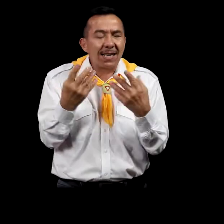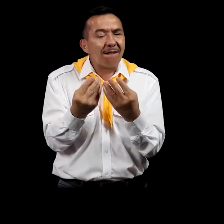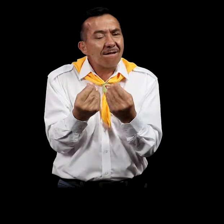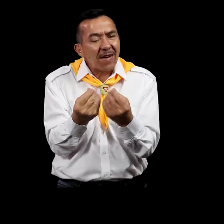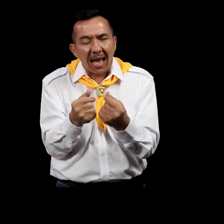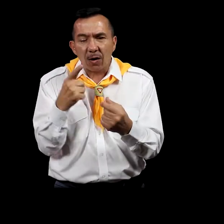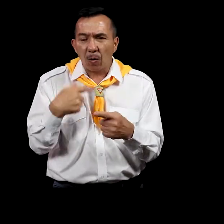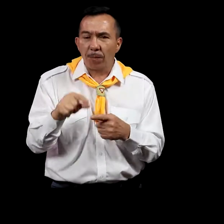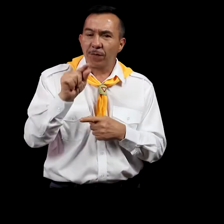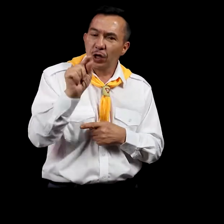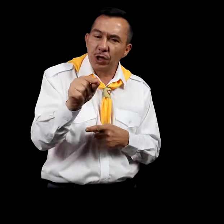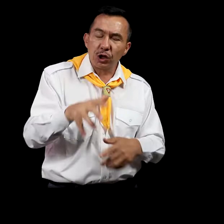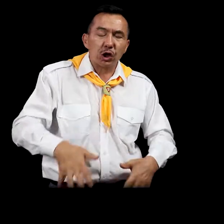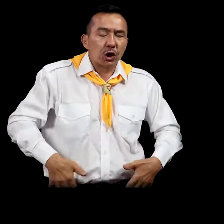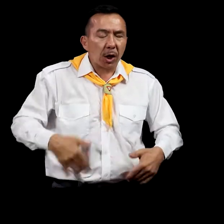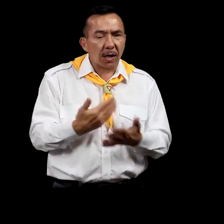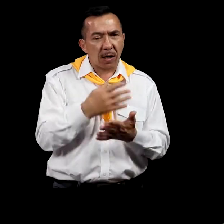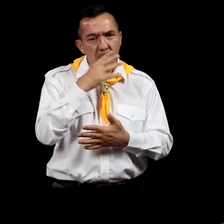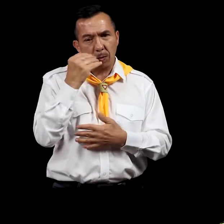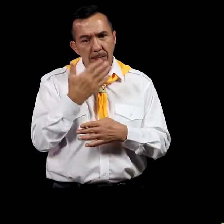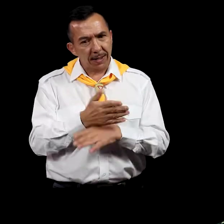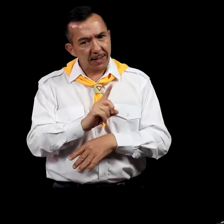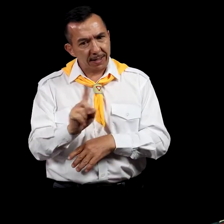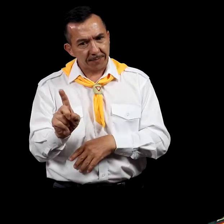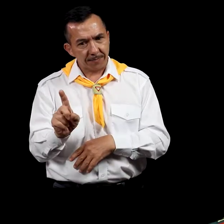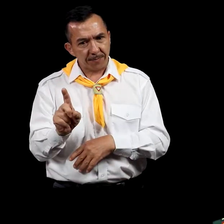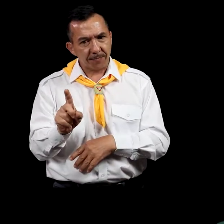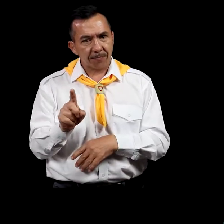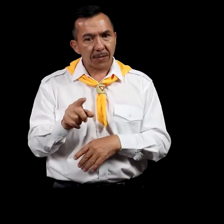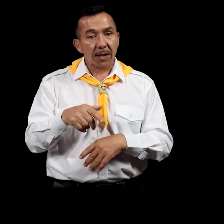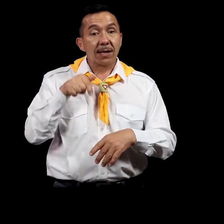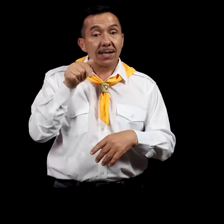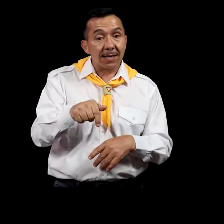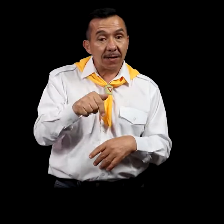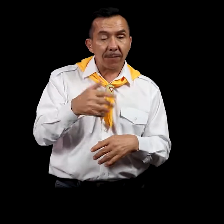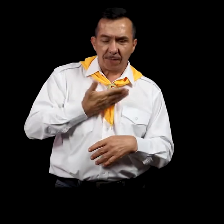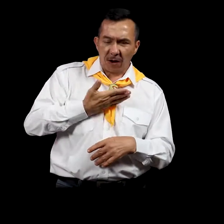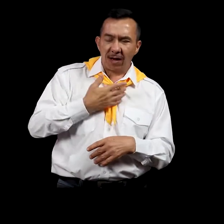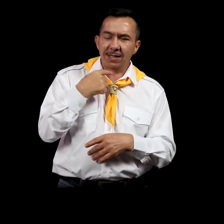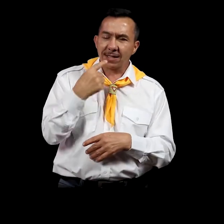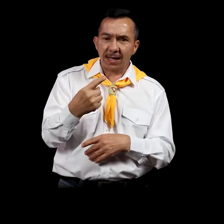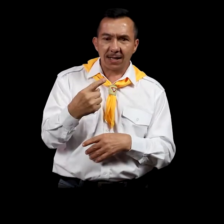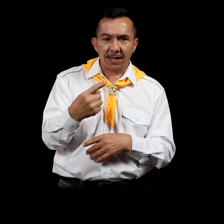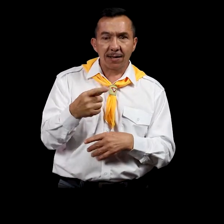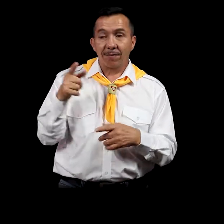waard om u seun genoem te word nie. Maar die vader sê vir hom,